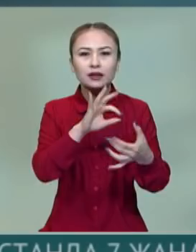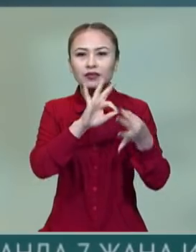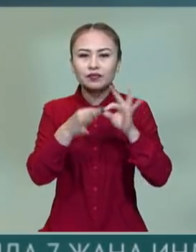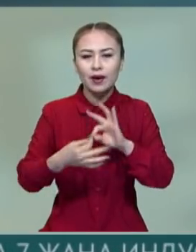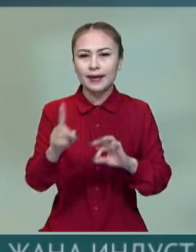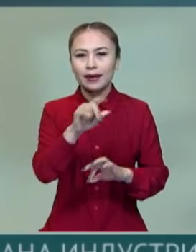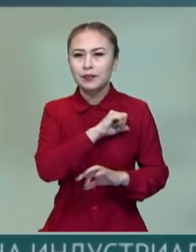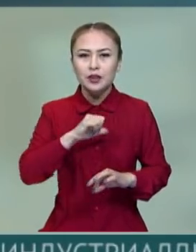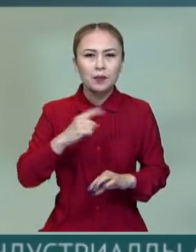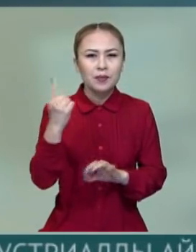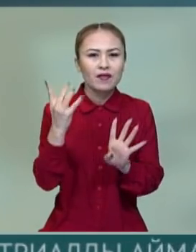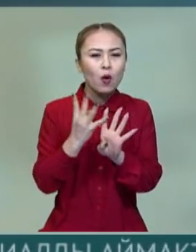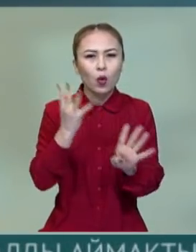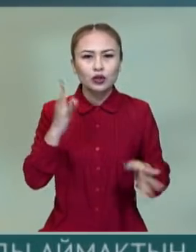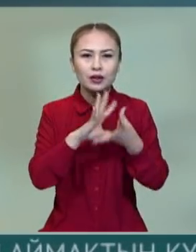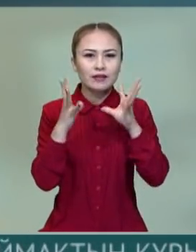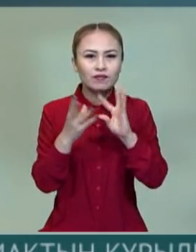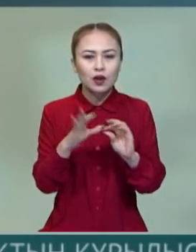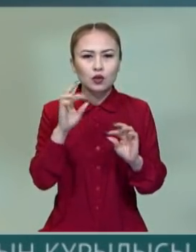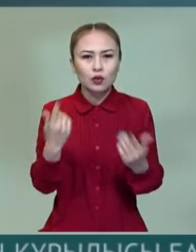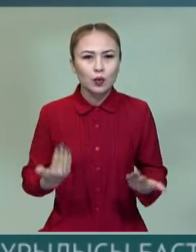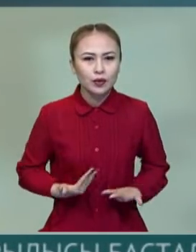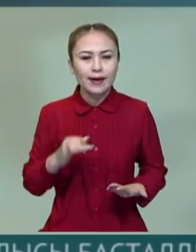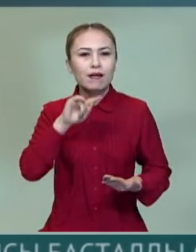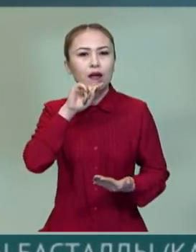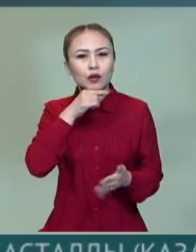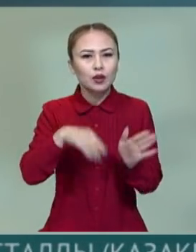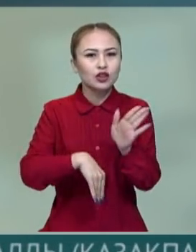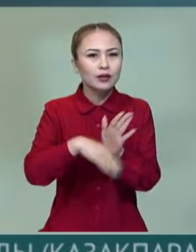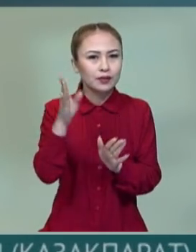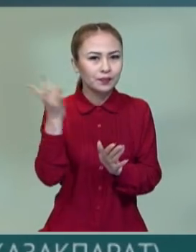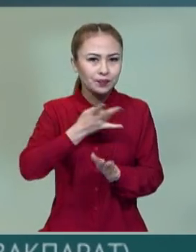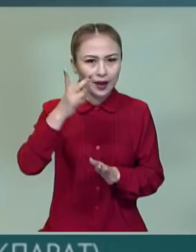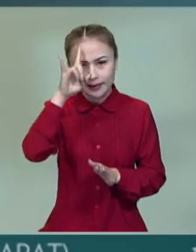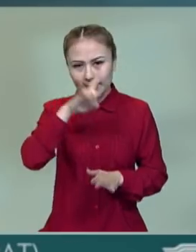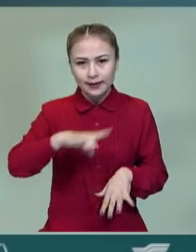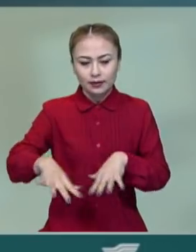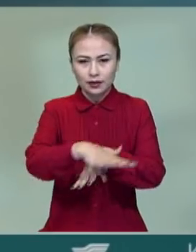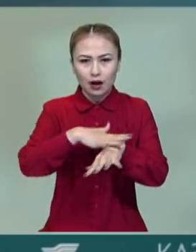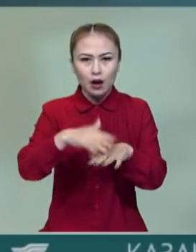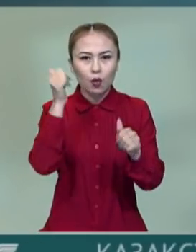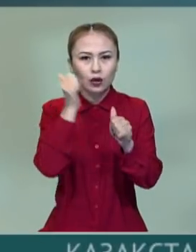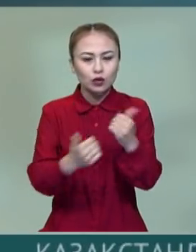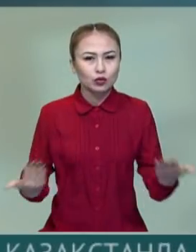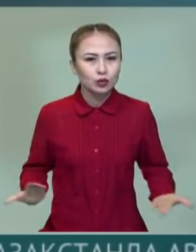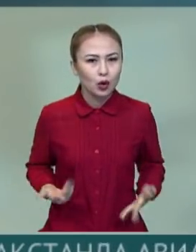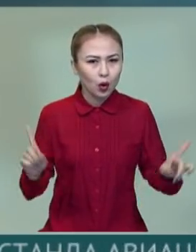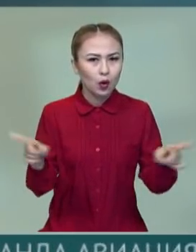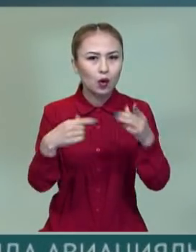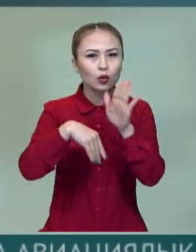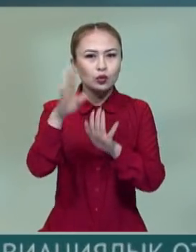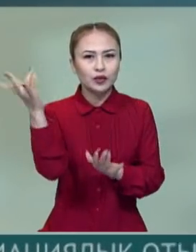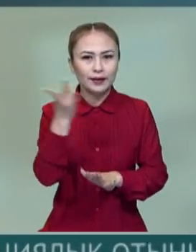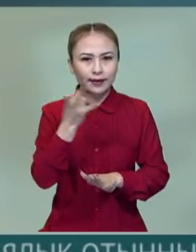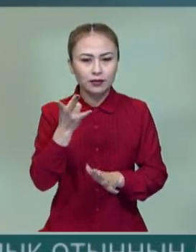сарапшыларының пікірінше ең бірінші кезекте әлеуметтік және экономика саласын жандандырып, Қазақстан халқының әл-ауқатын арттыруға